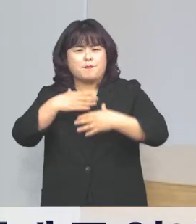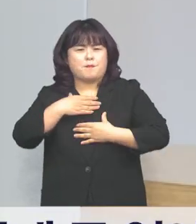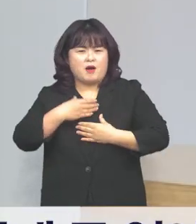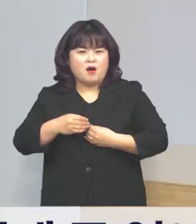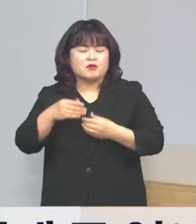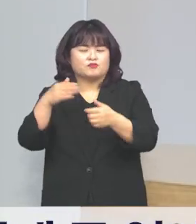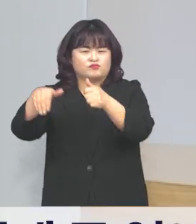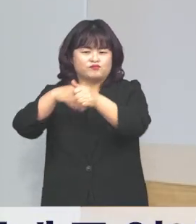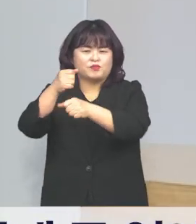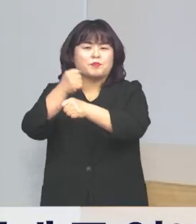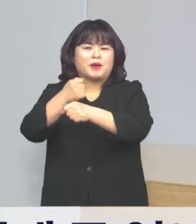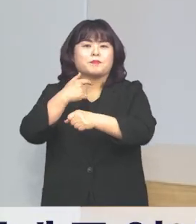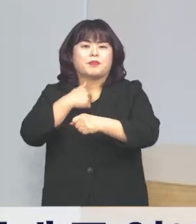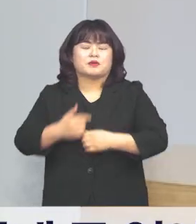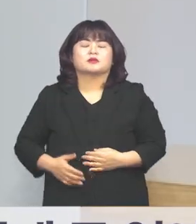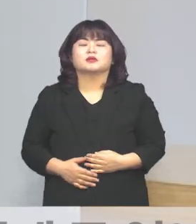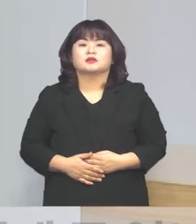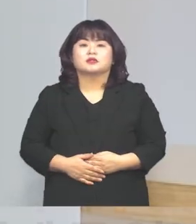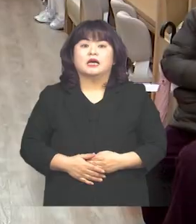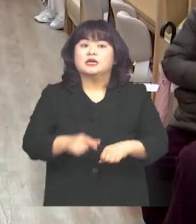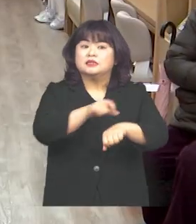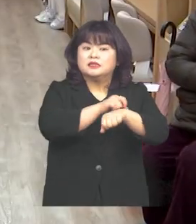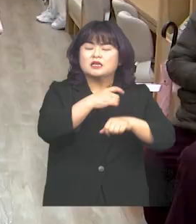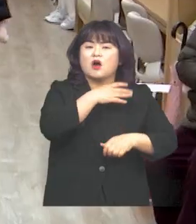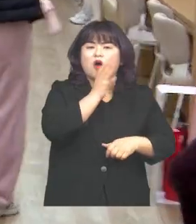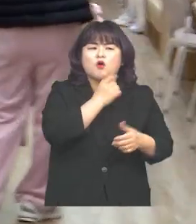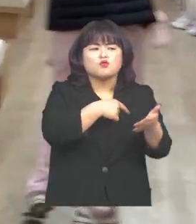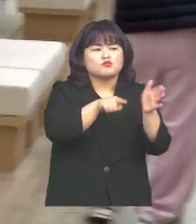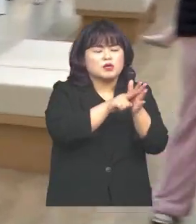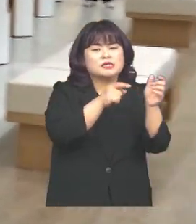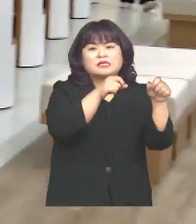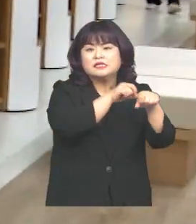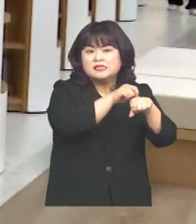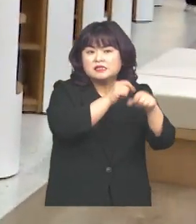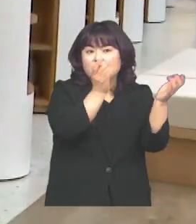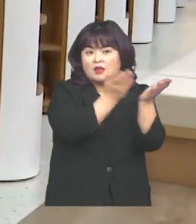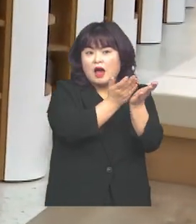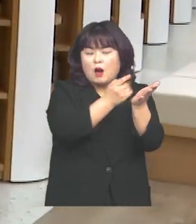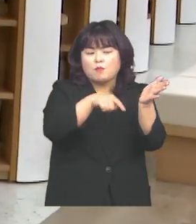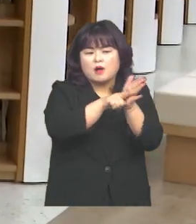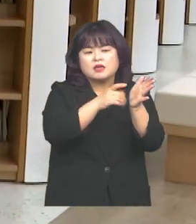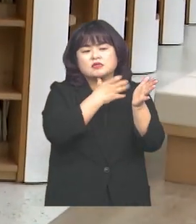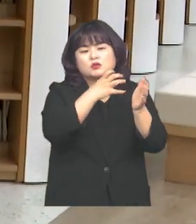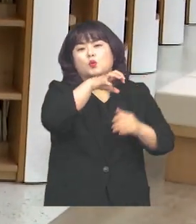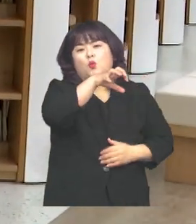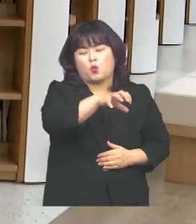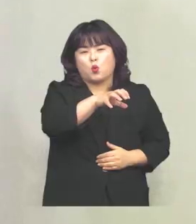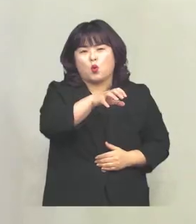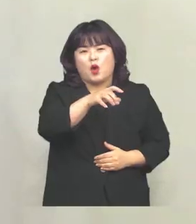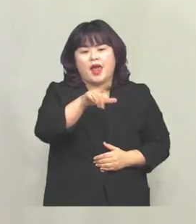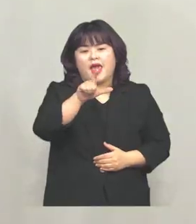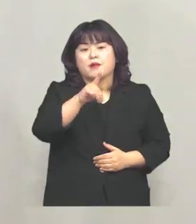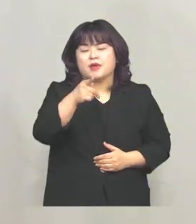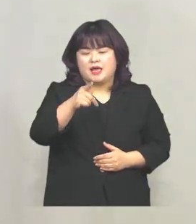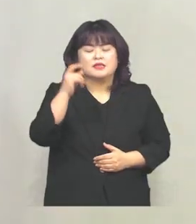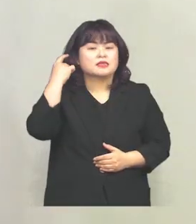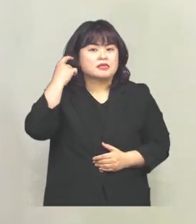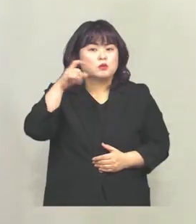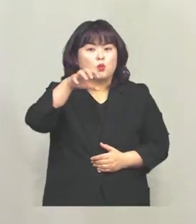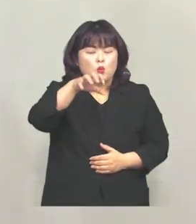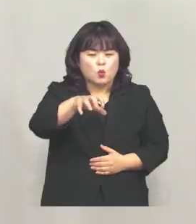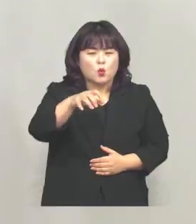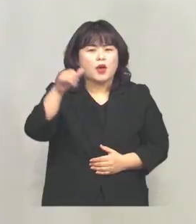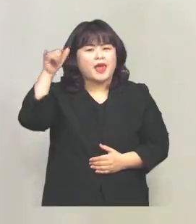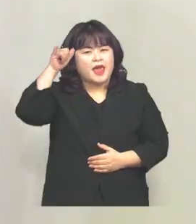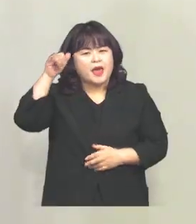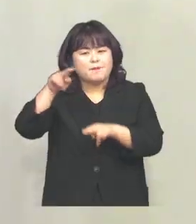더 밝고 편안한 환경으로 만들었습니다. 특히 어르신을 위한 특성화 사업의 일환으로 시니어존과 LP 청음